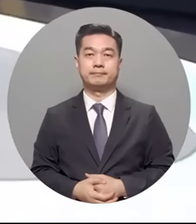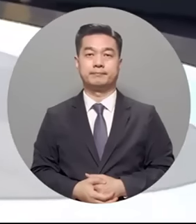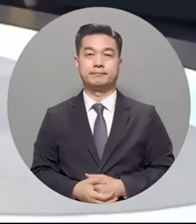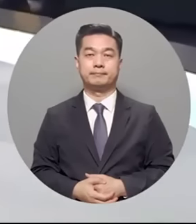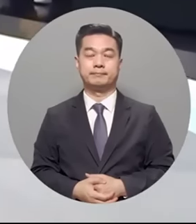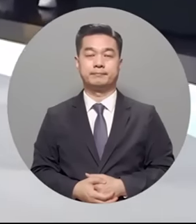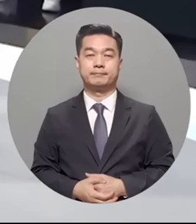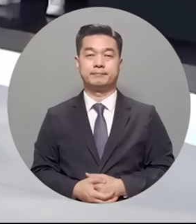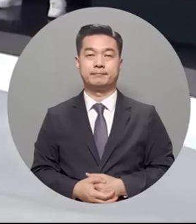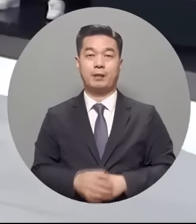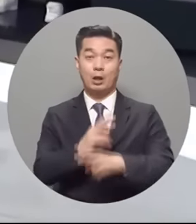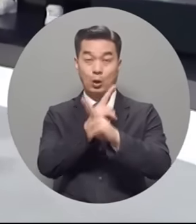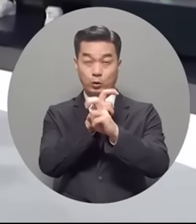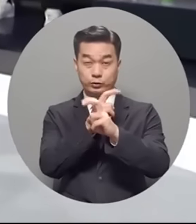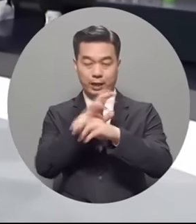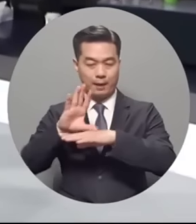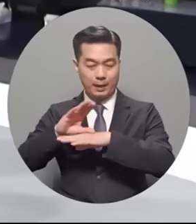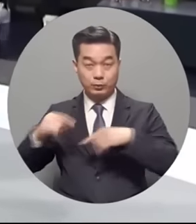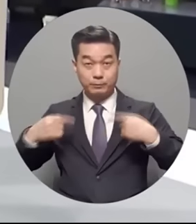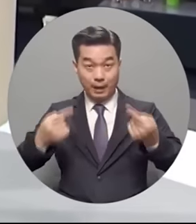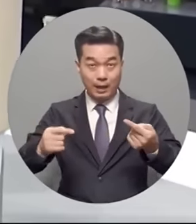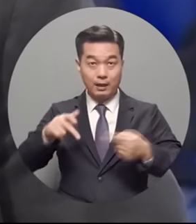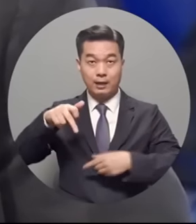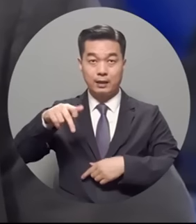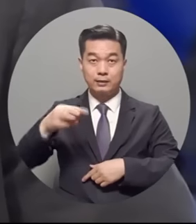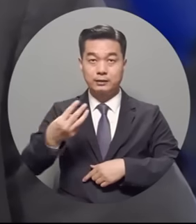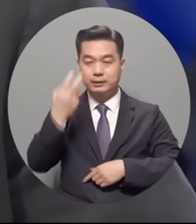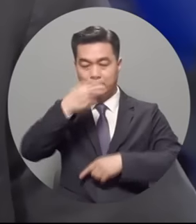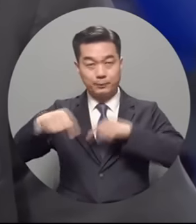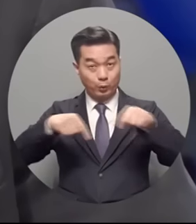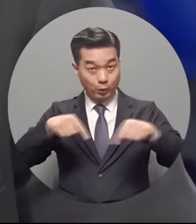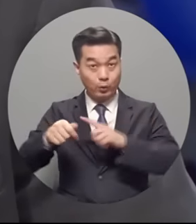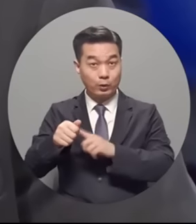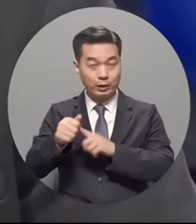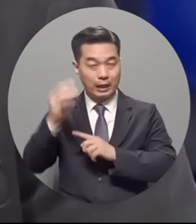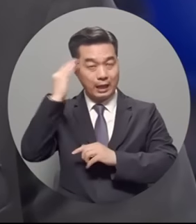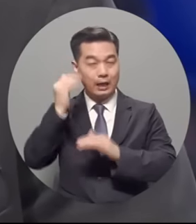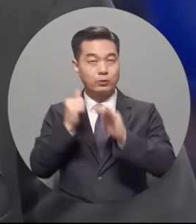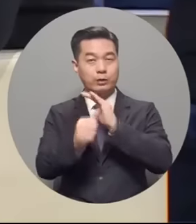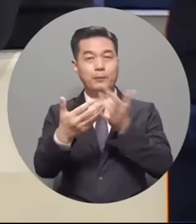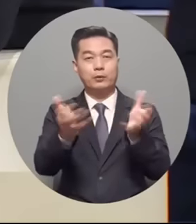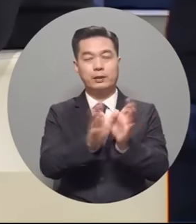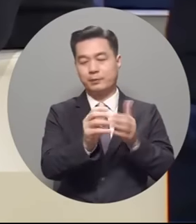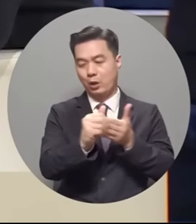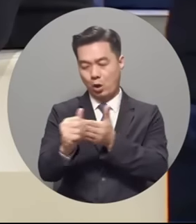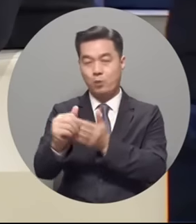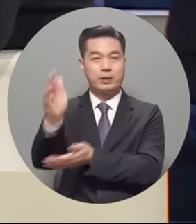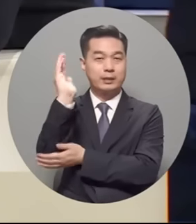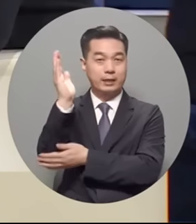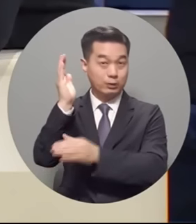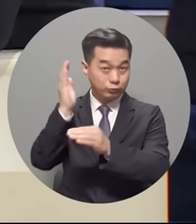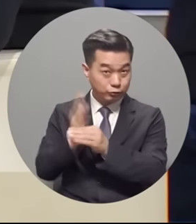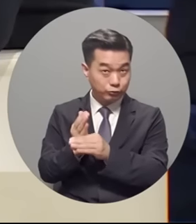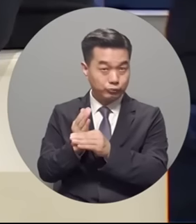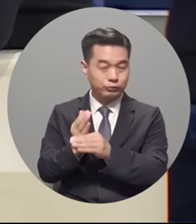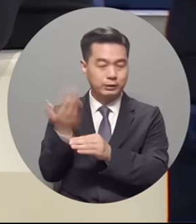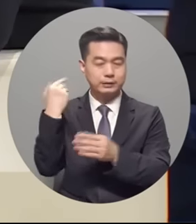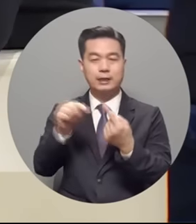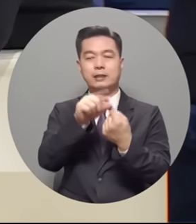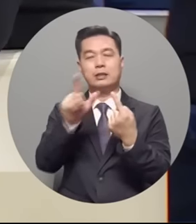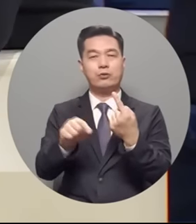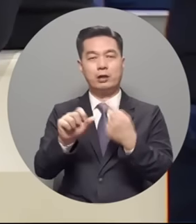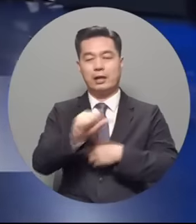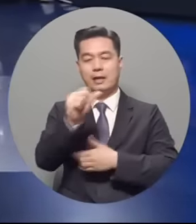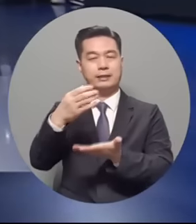한 오스트리아 방송에 출연한 클린스만 전 감독. 한국 대표팀을 이끈 경험을 얘기하던 중 지난 1월 아시안컵